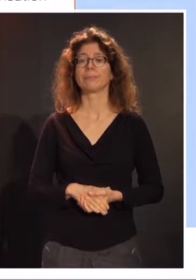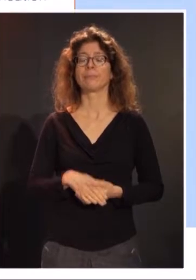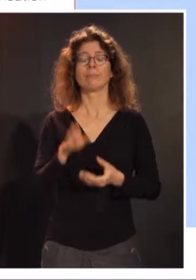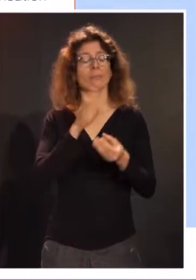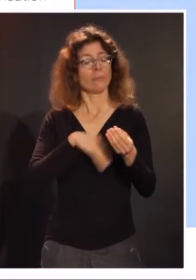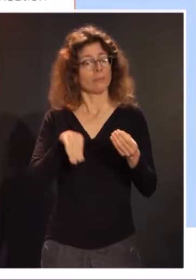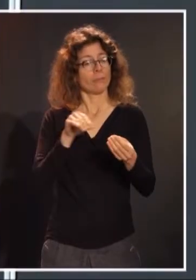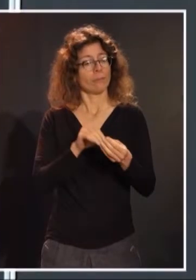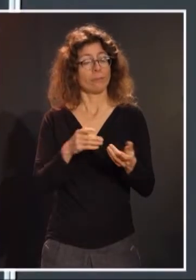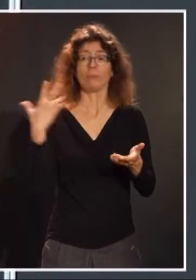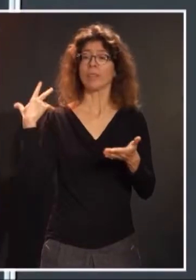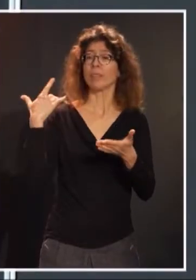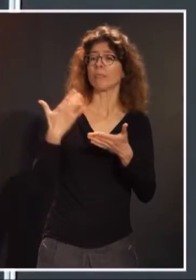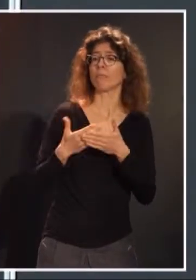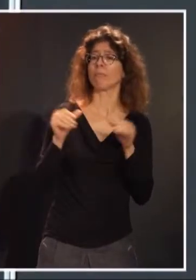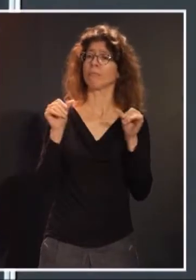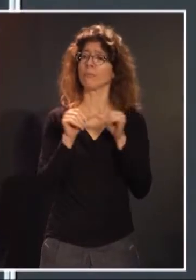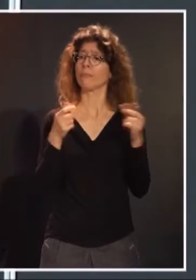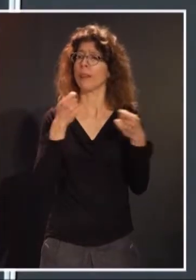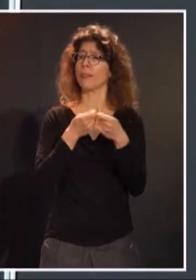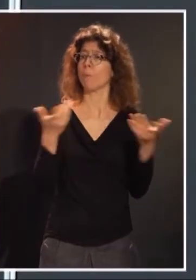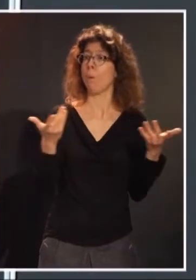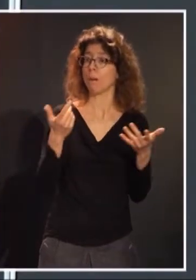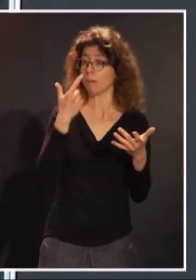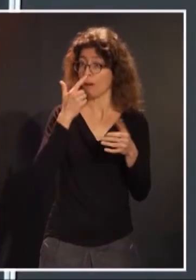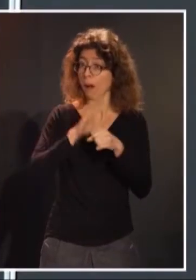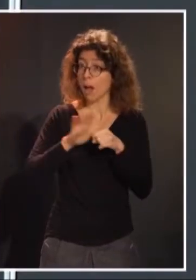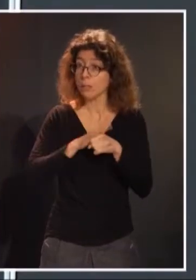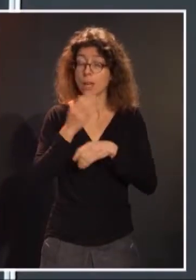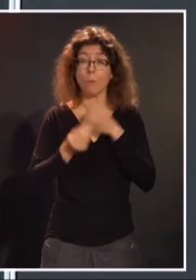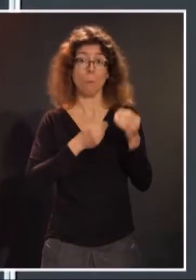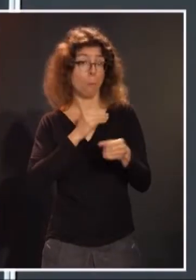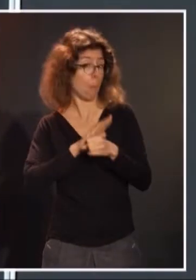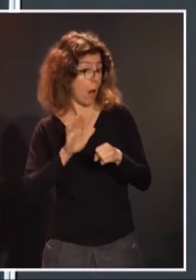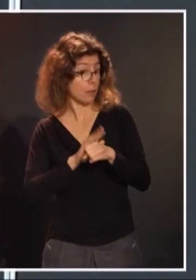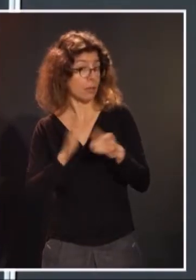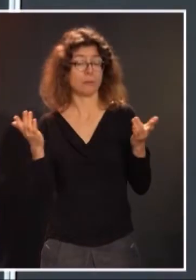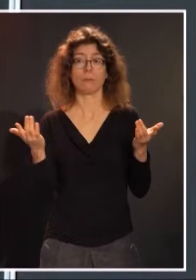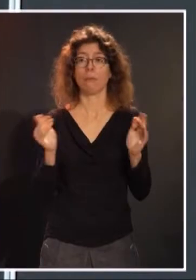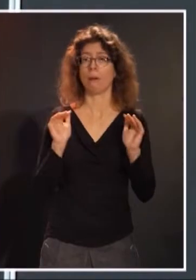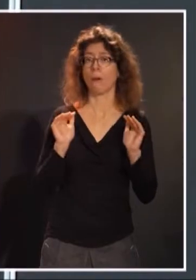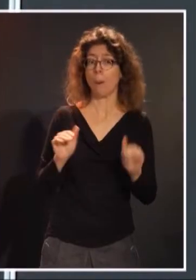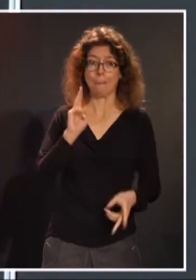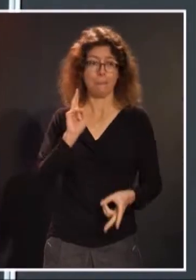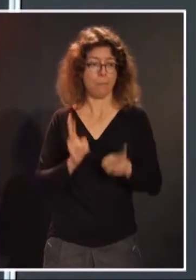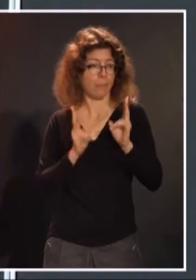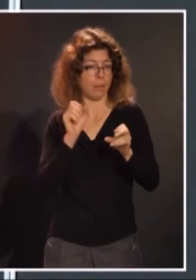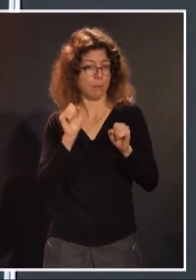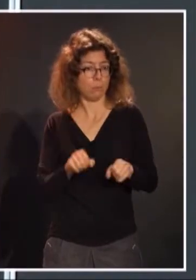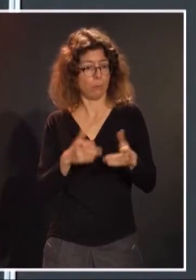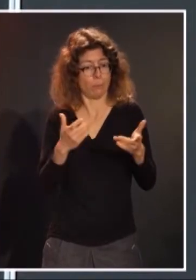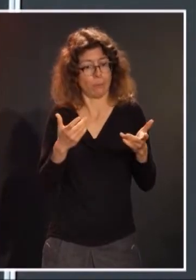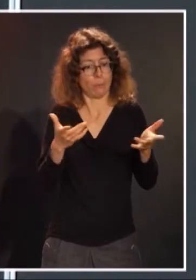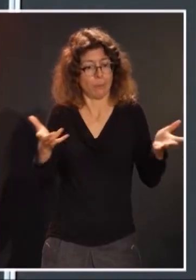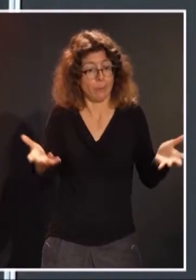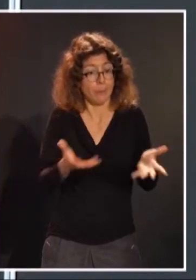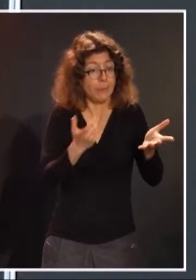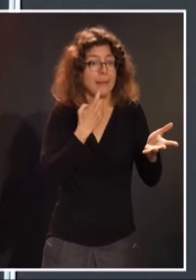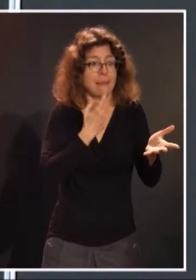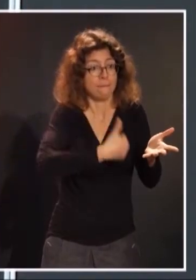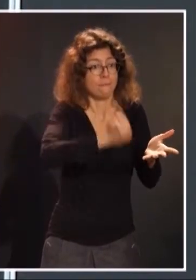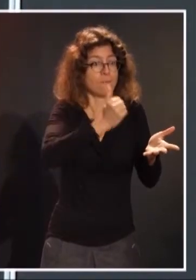les adaptations qui sont déjà mises en place, est-ce qu'elles sont suffisantes, et est-ce que malgré tout, on ne peut pas développer l'indépendance de